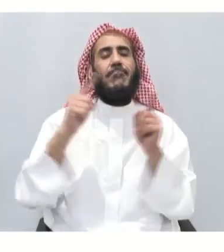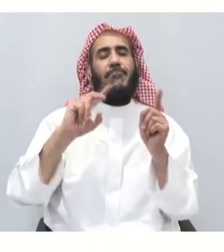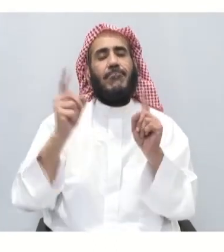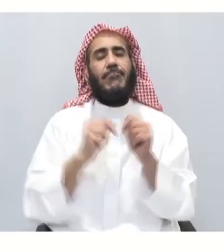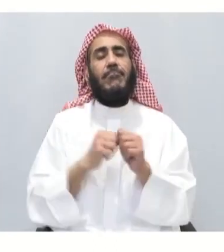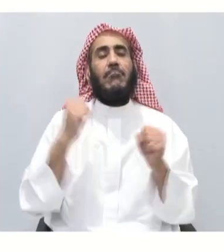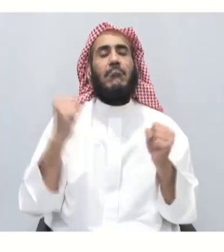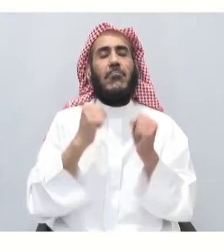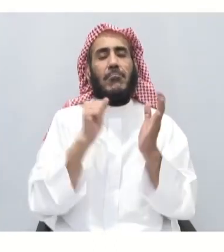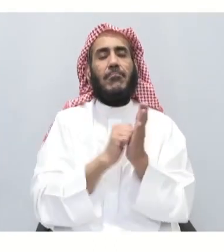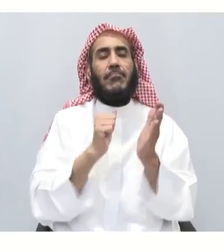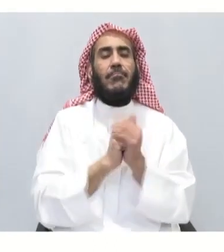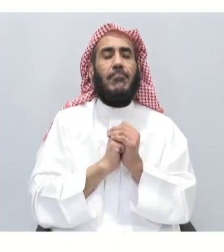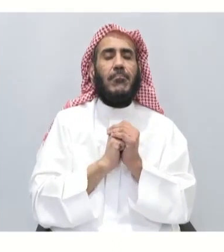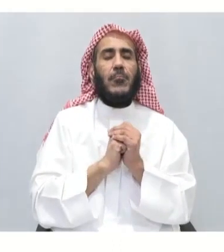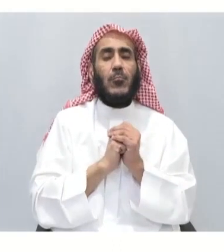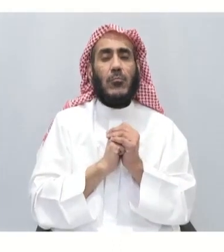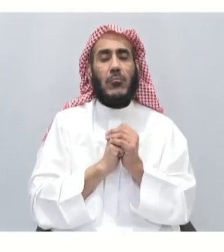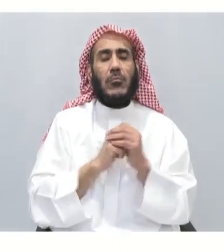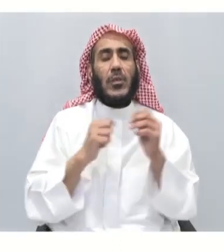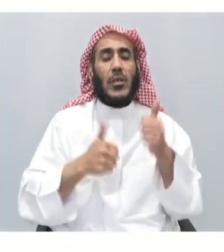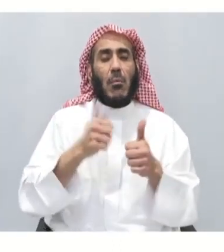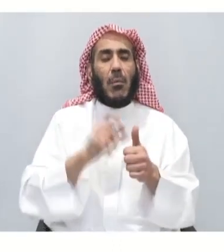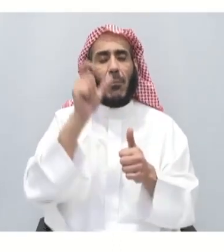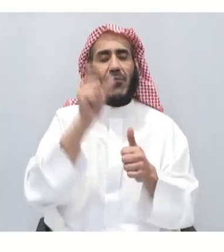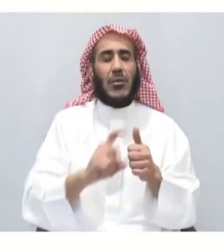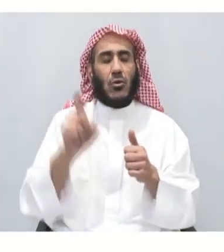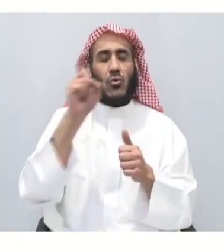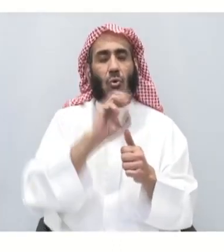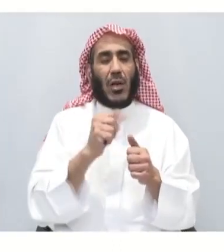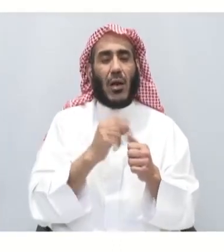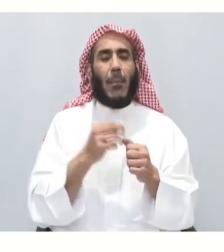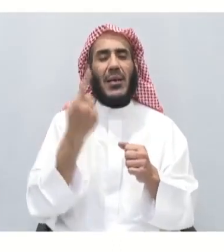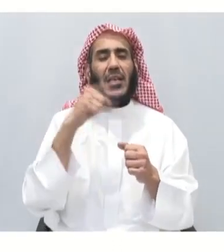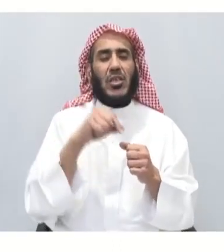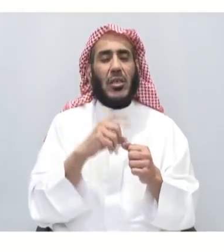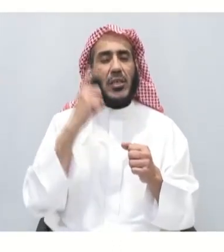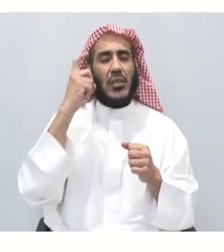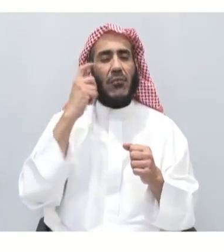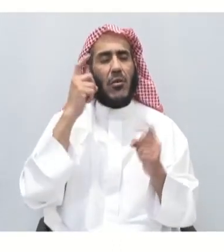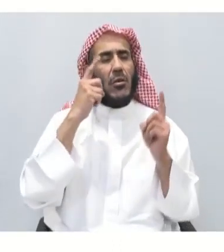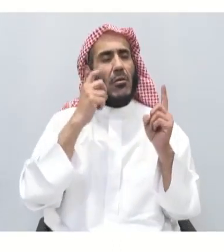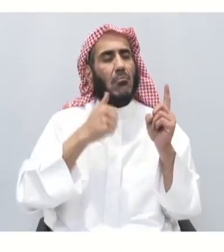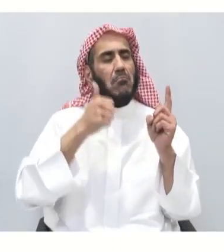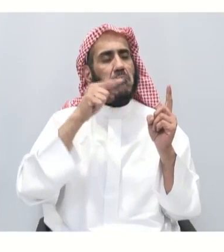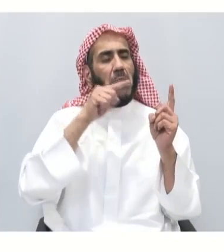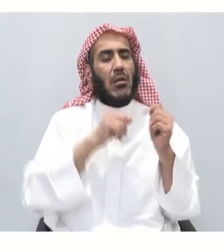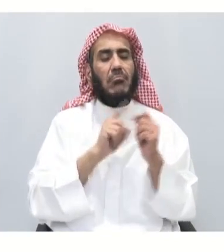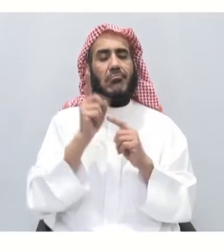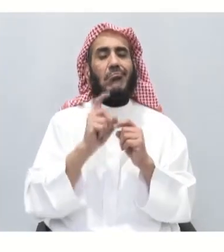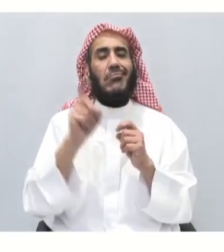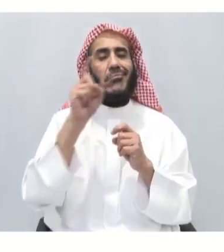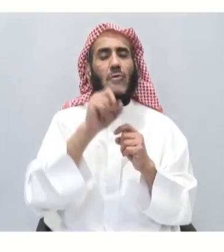نشاطنا المنزلي اختبر نفسك سؤال رقم 11 التفكير الناقد لدينا هنا